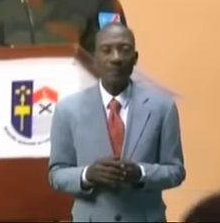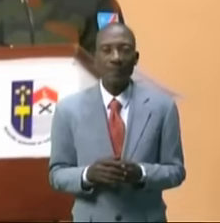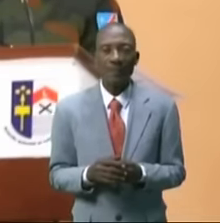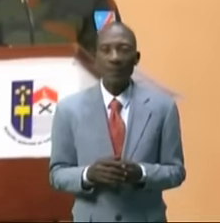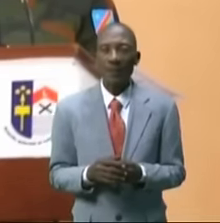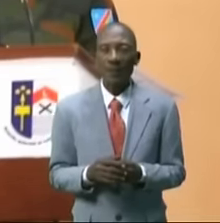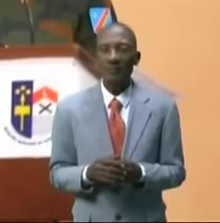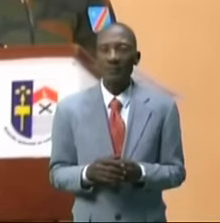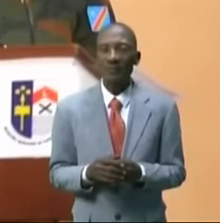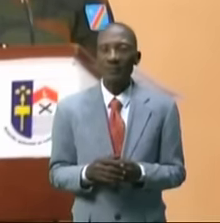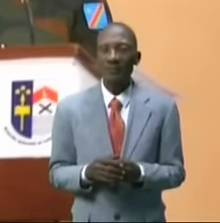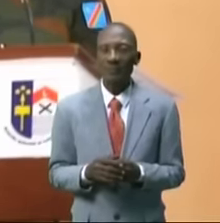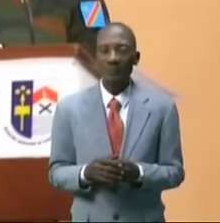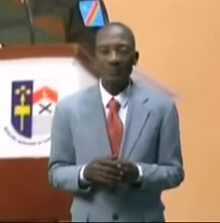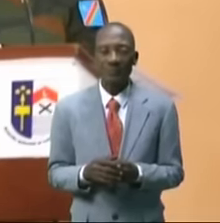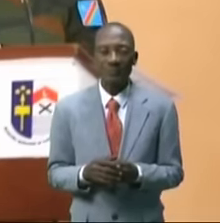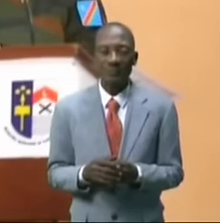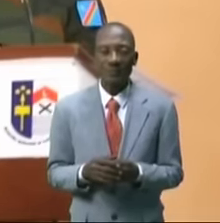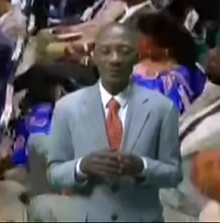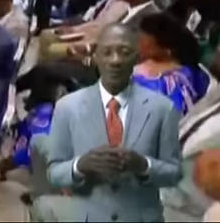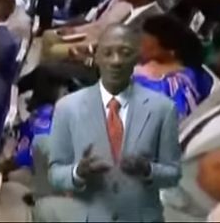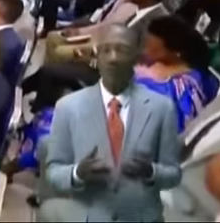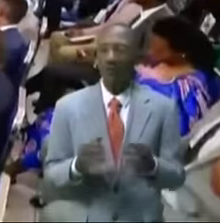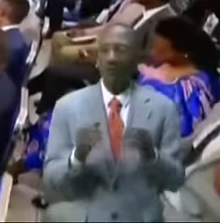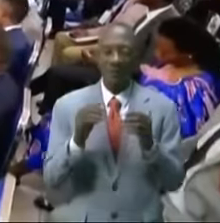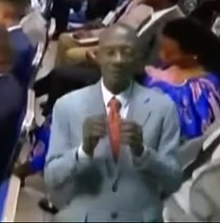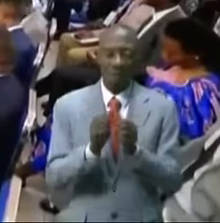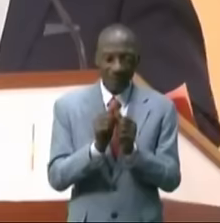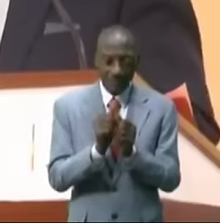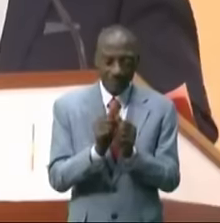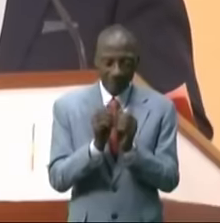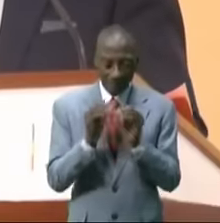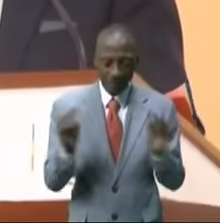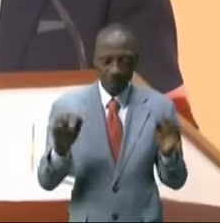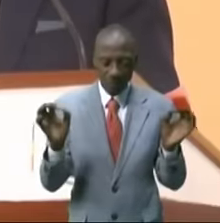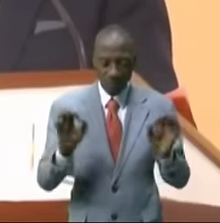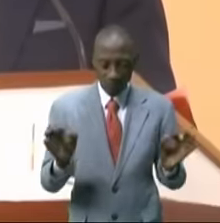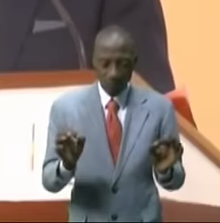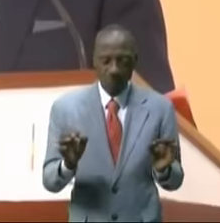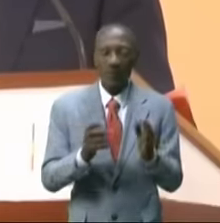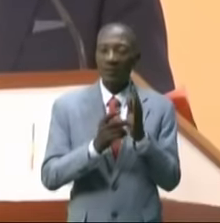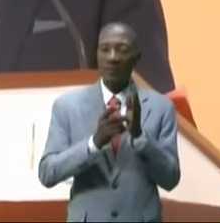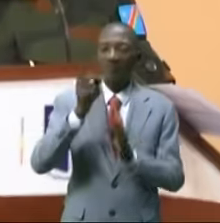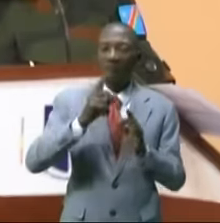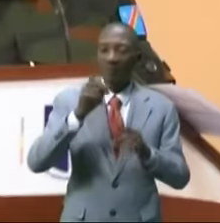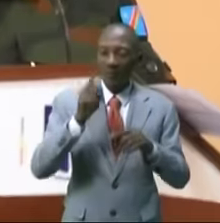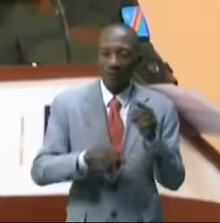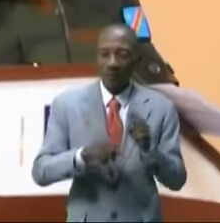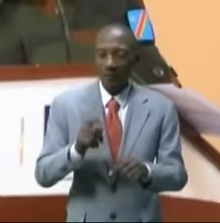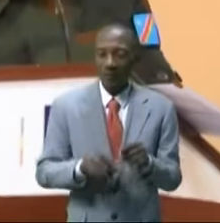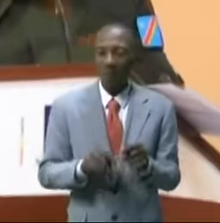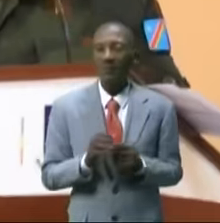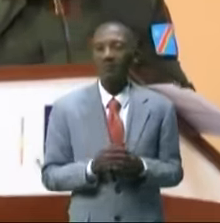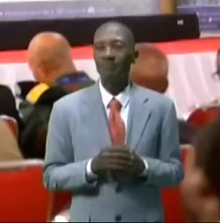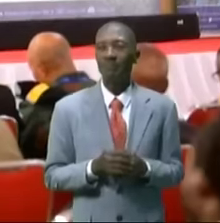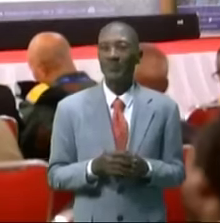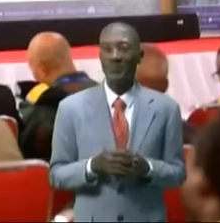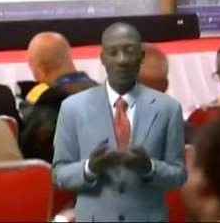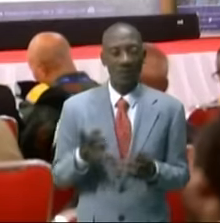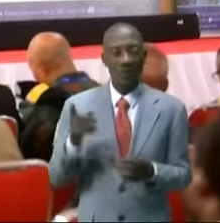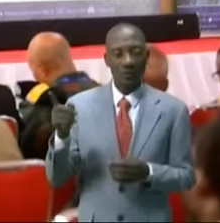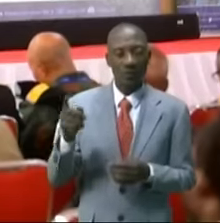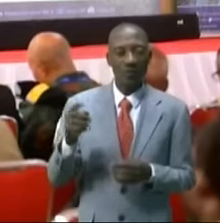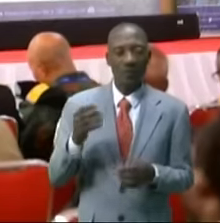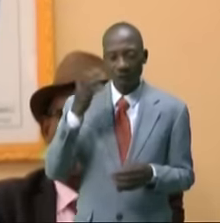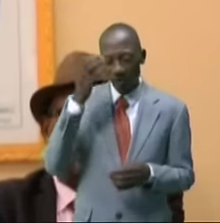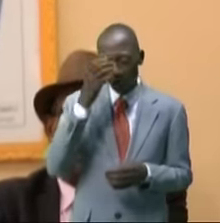il n'y aura jamais de développement. Ces réflexions préparées conjointement par l'UNILU et la 22e région militaire